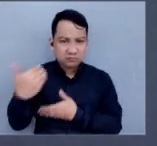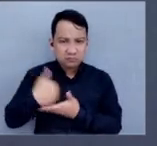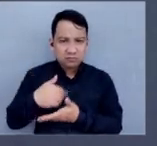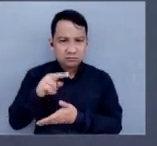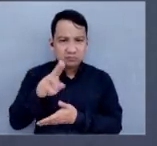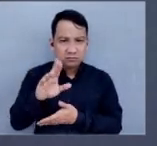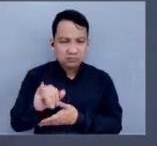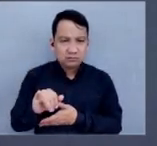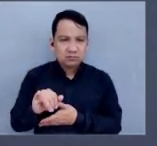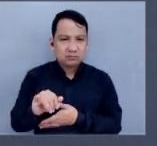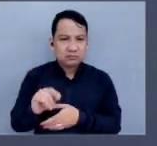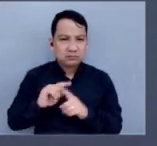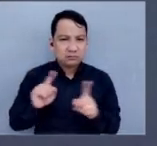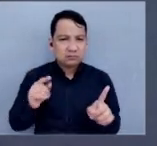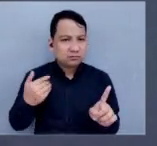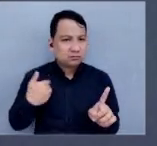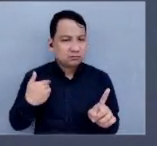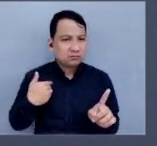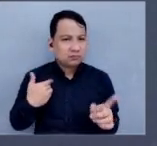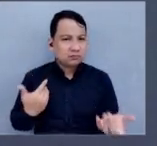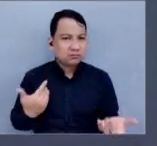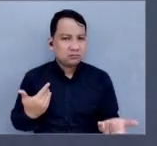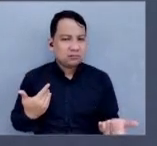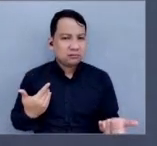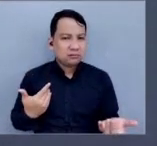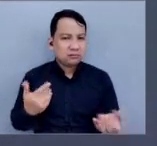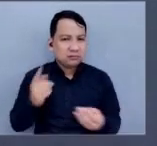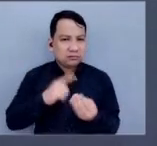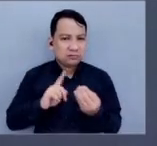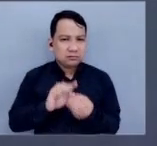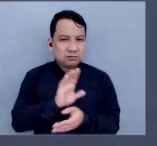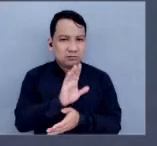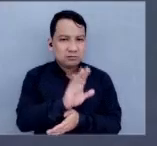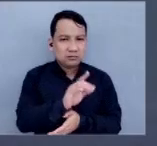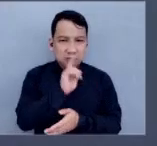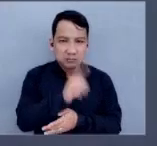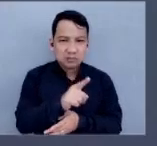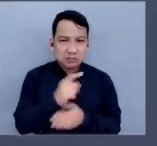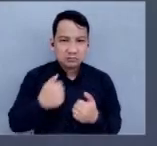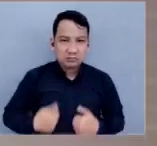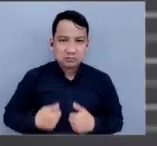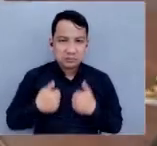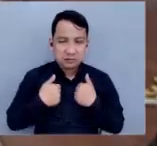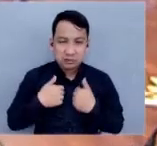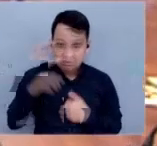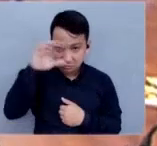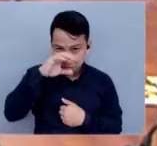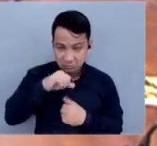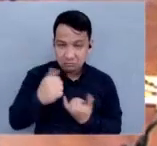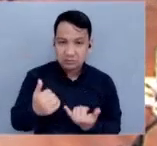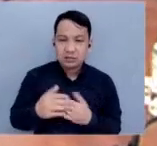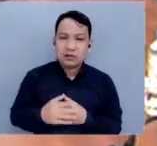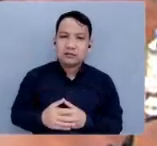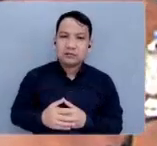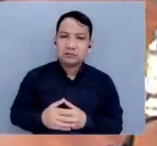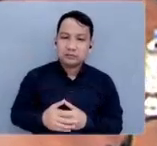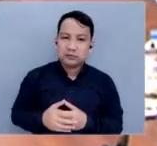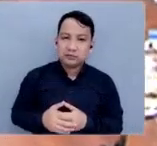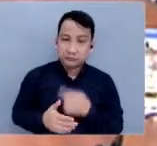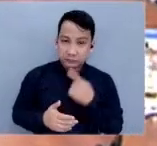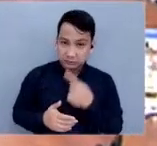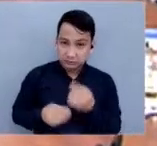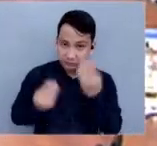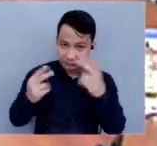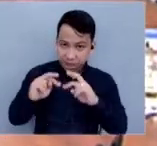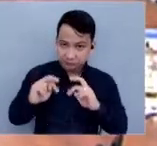NBI. Yeah. Tapos, hindi naman pala ito yung real address na hinahanap niya. Sa gitna naman ng investigasyon